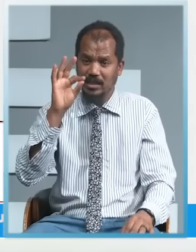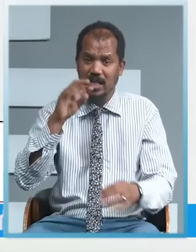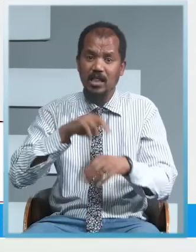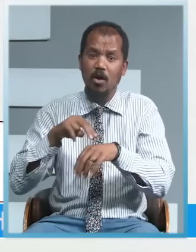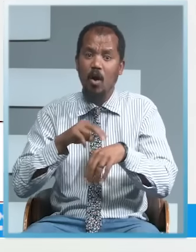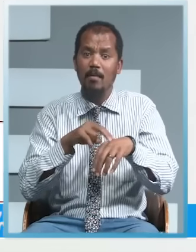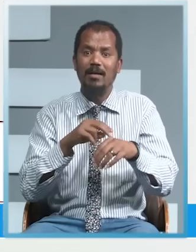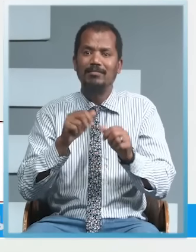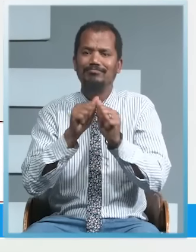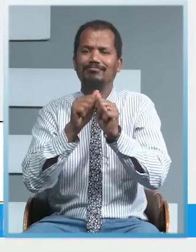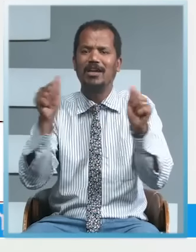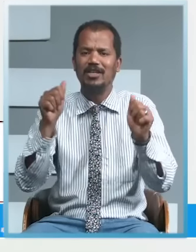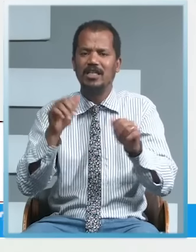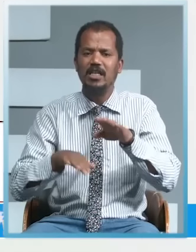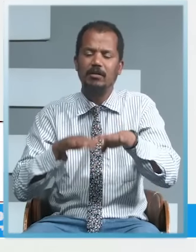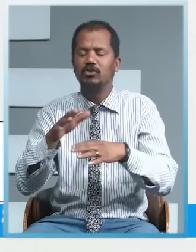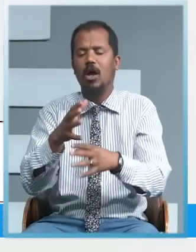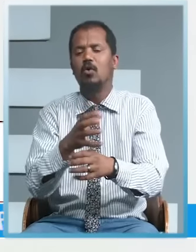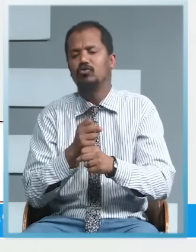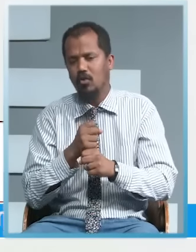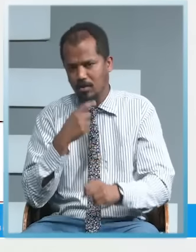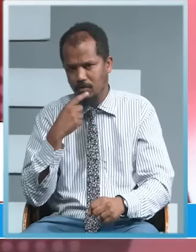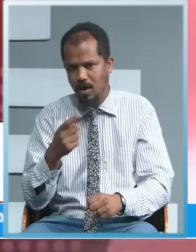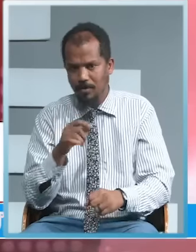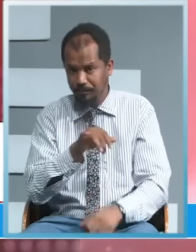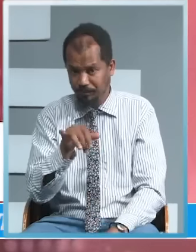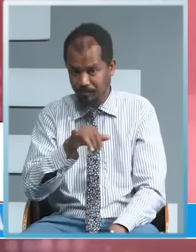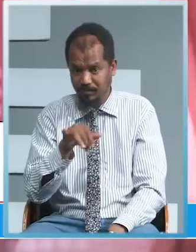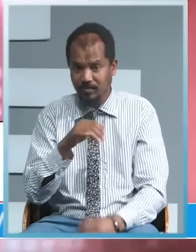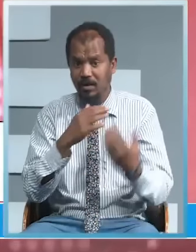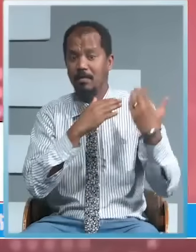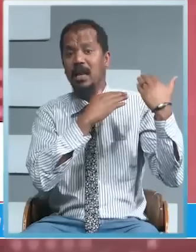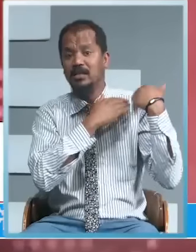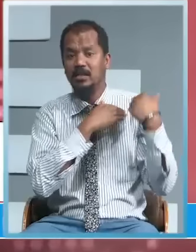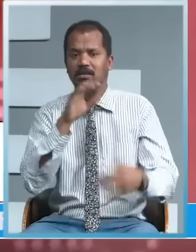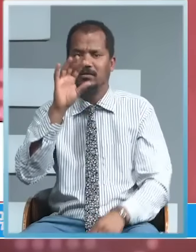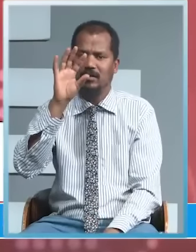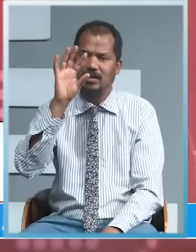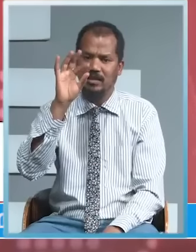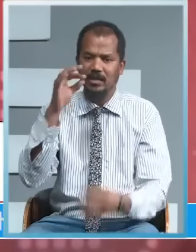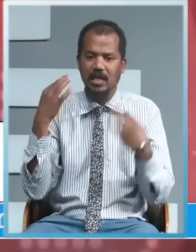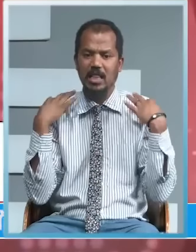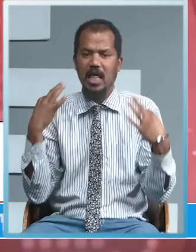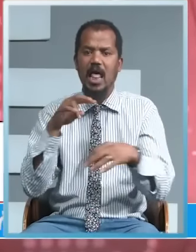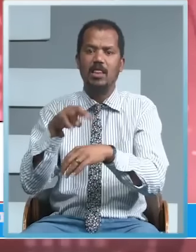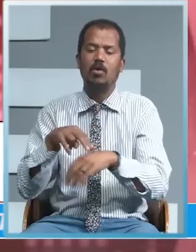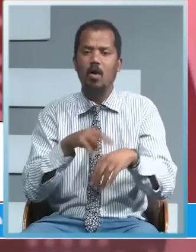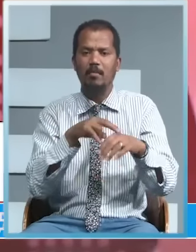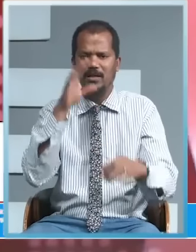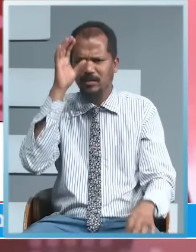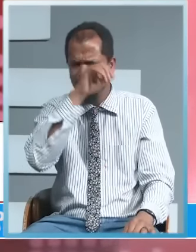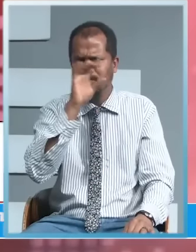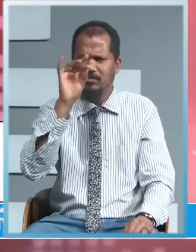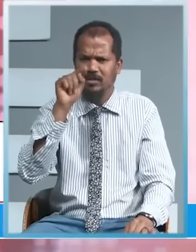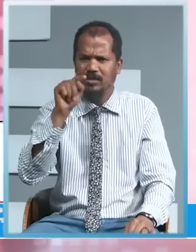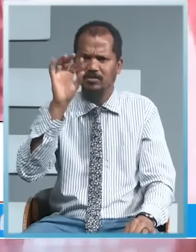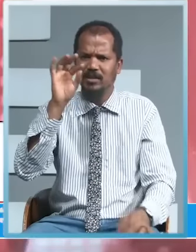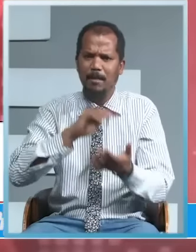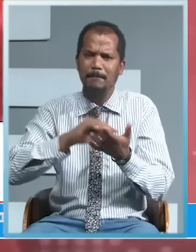ተቋማት ላይ ደግሞ የማሸግ እርምጃ ወስዷል ነው ያሉት። በተመሳሳይ ባለስልጣኑ በ9 የጤና ተቋማት ግምታቸው